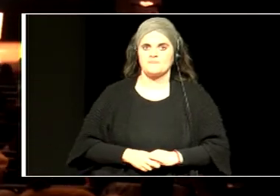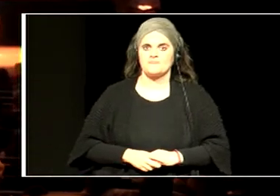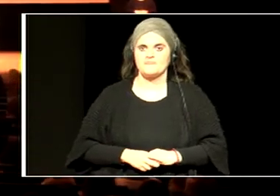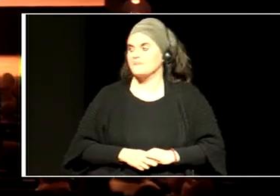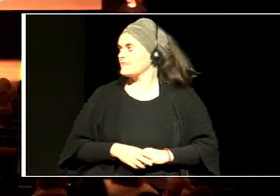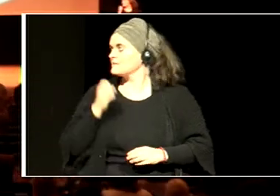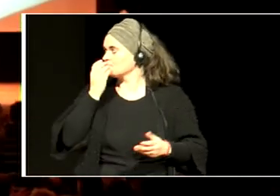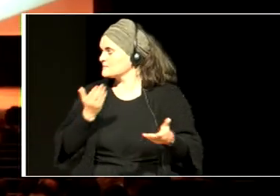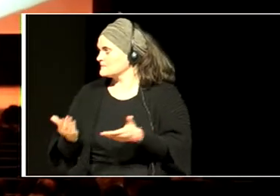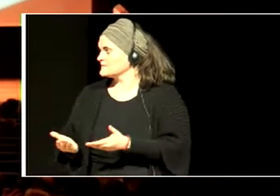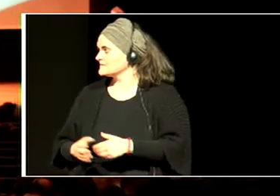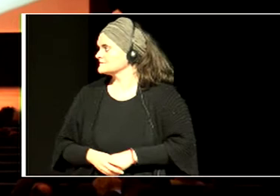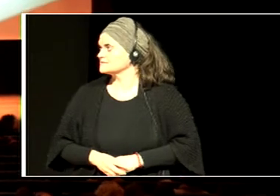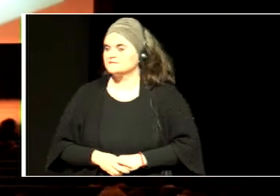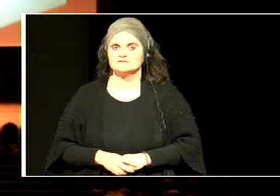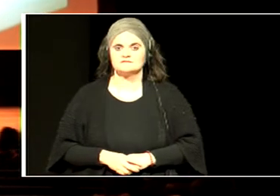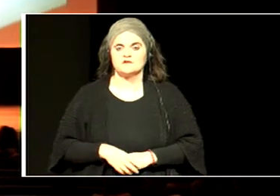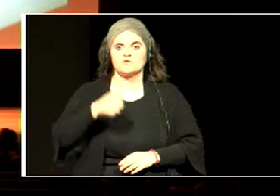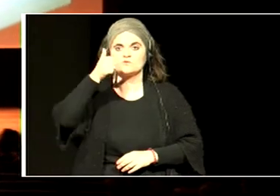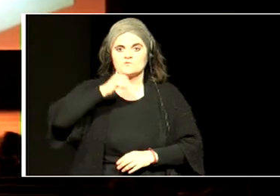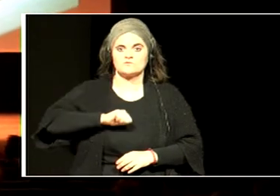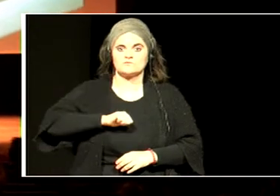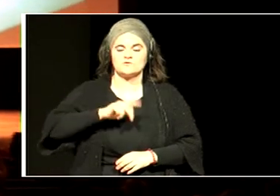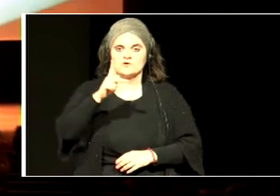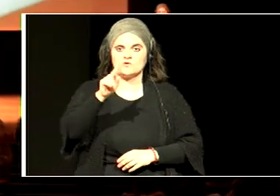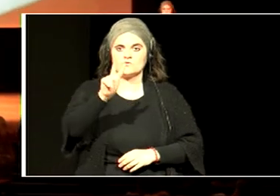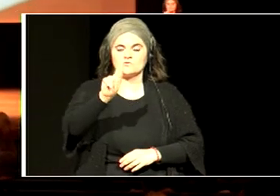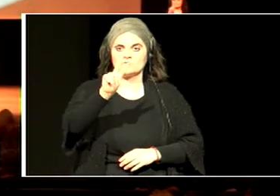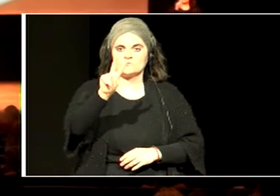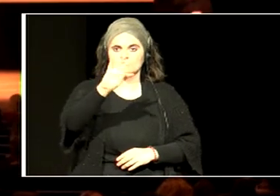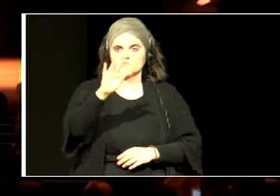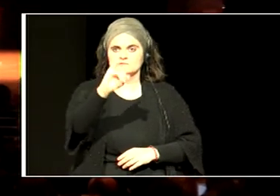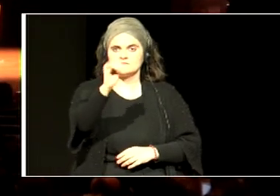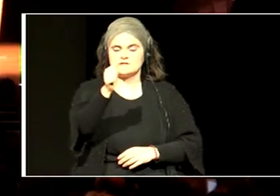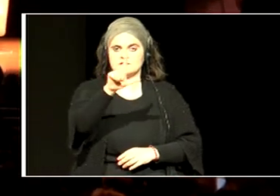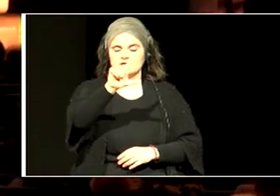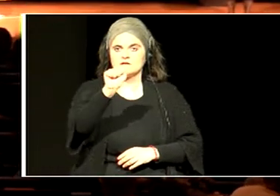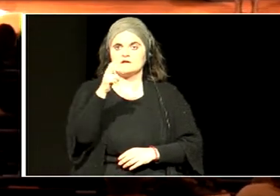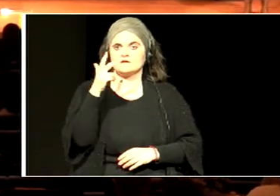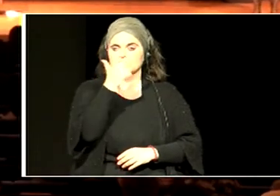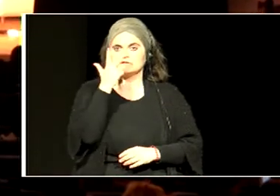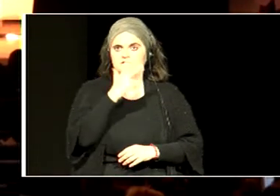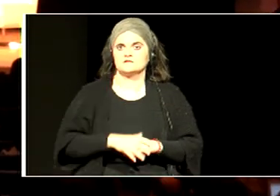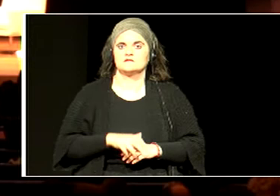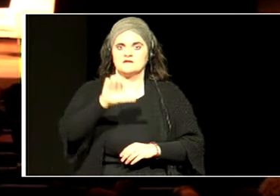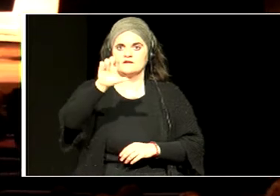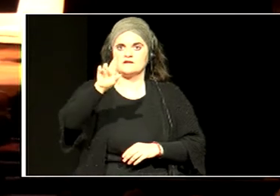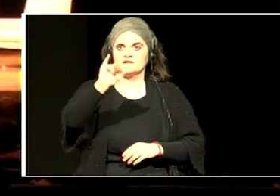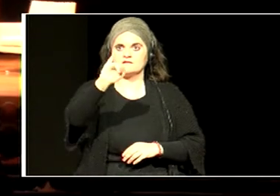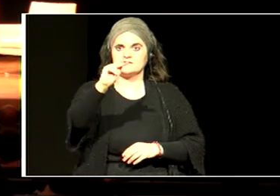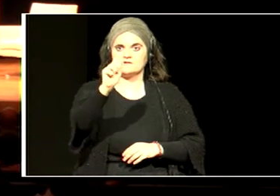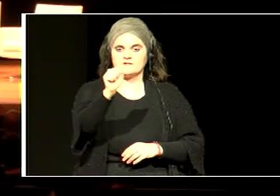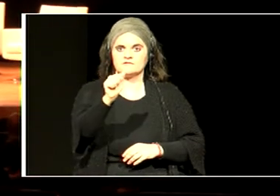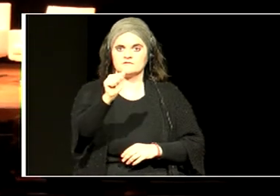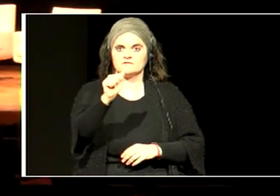Kaixo, ongi etorri. Durangoko Kurutziaga ikastolatik, Erika Lagoma Pombar,